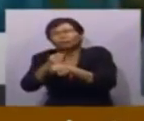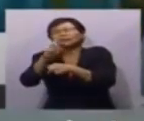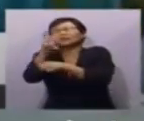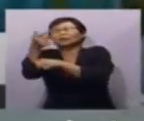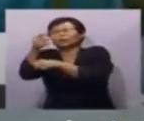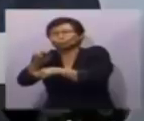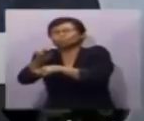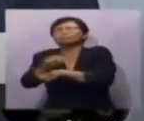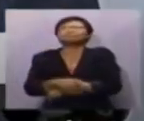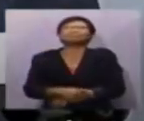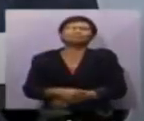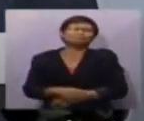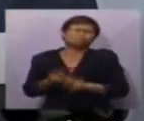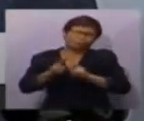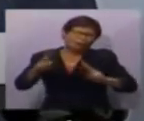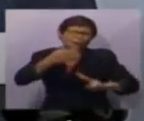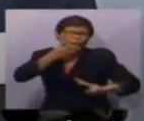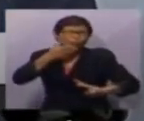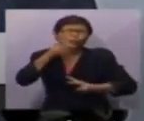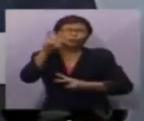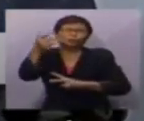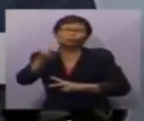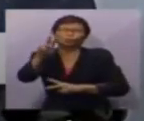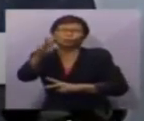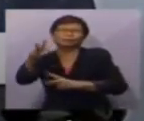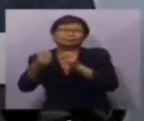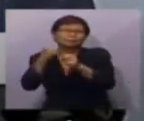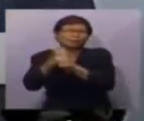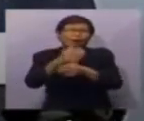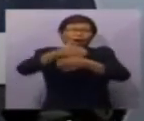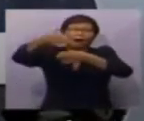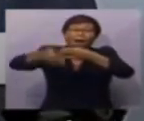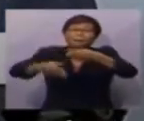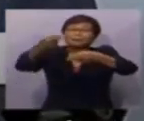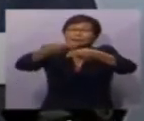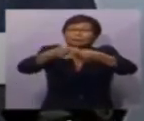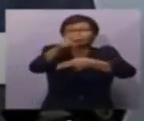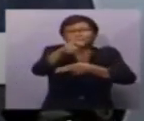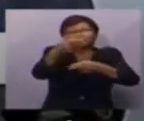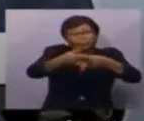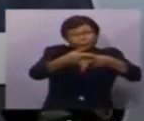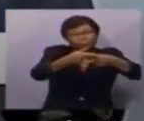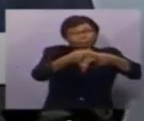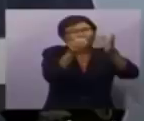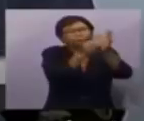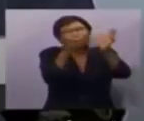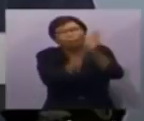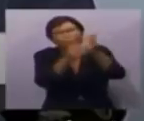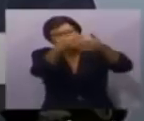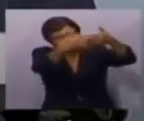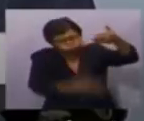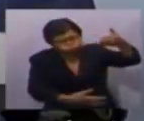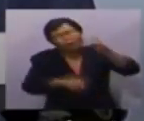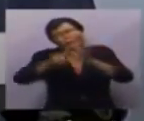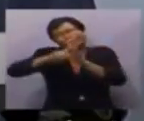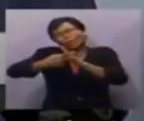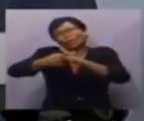DUN. Dengan selesai penamaan calon tersebut, maka bermulalah tempoh rasmi